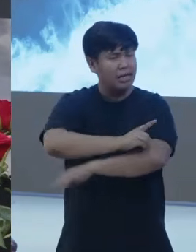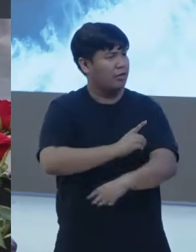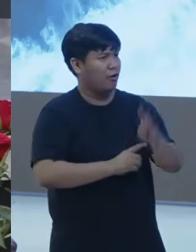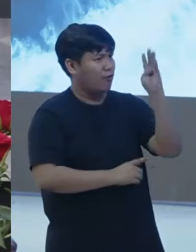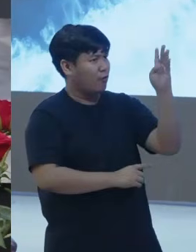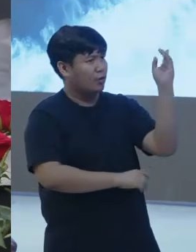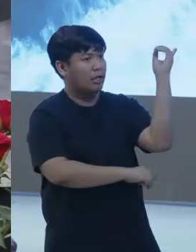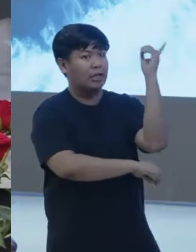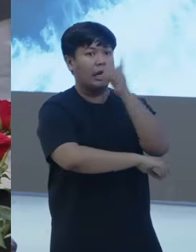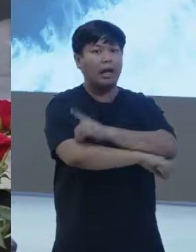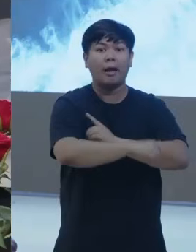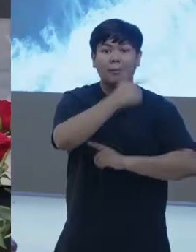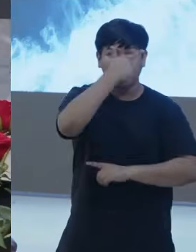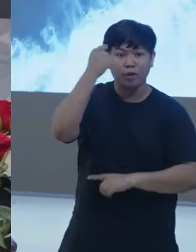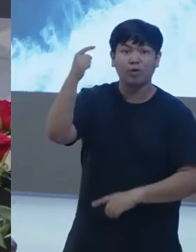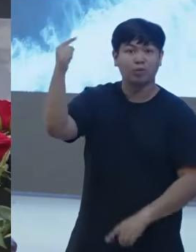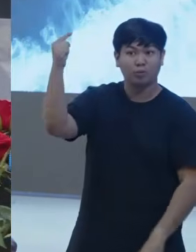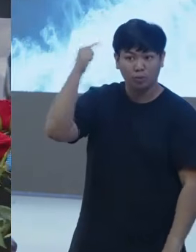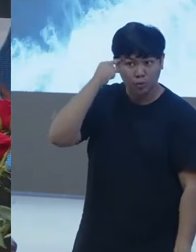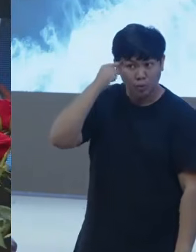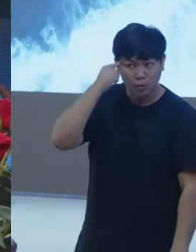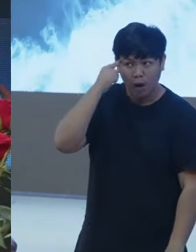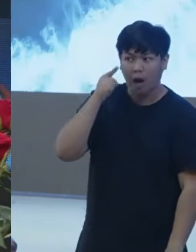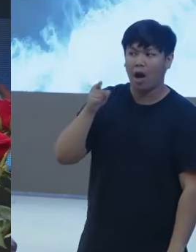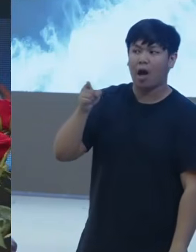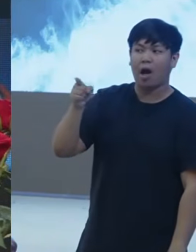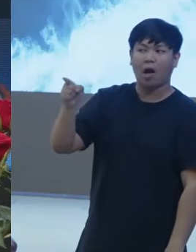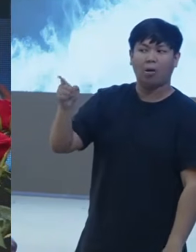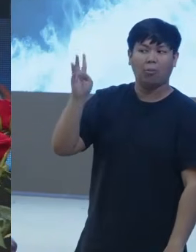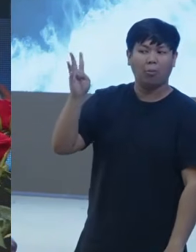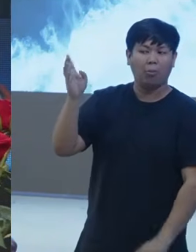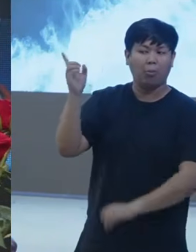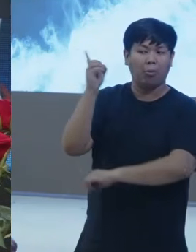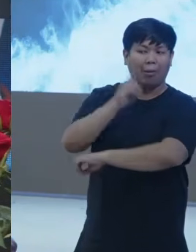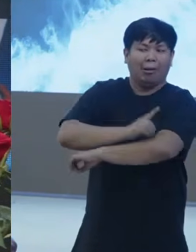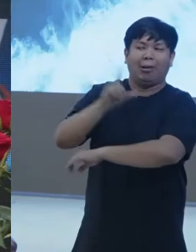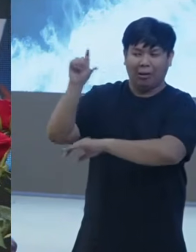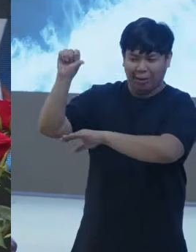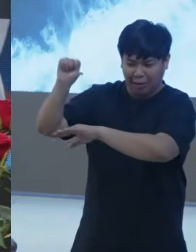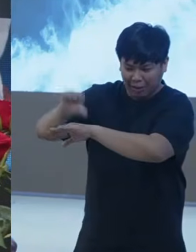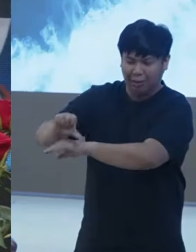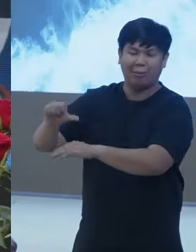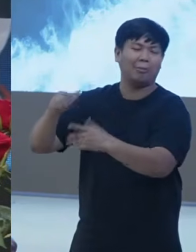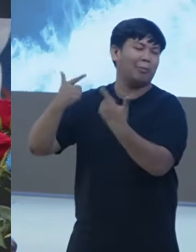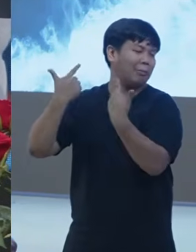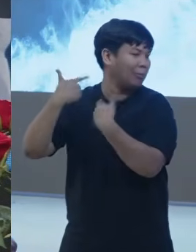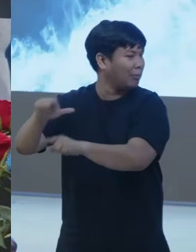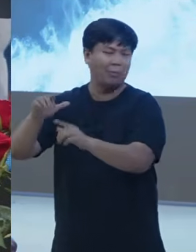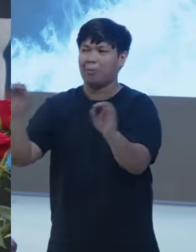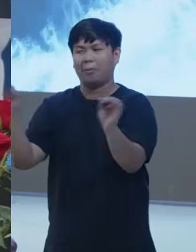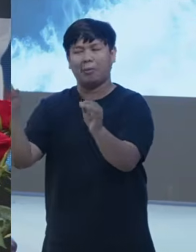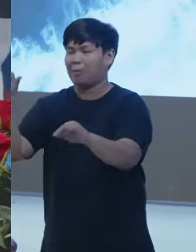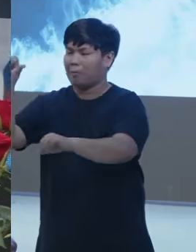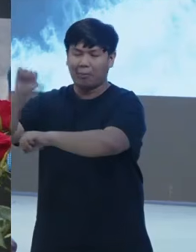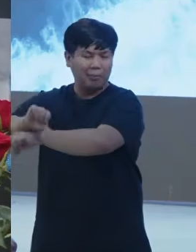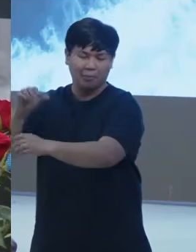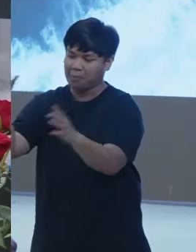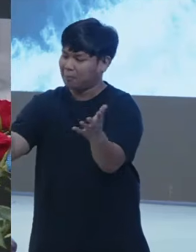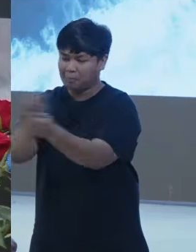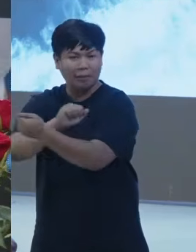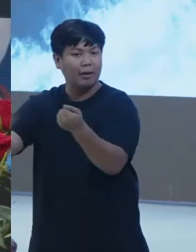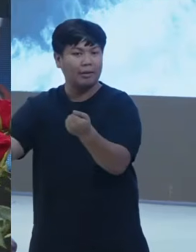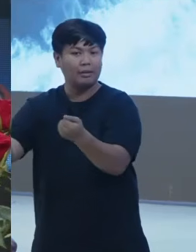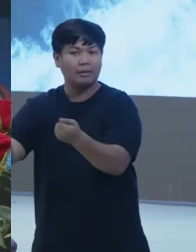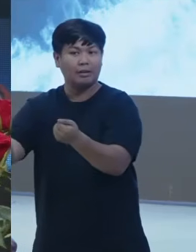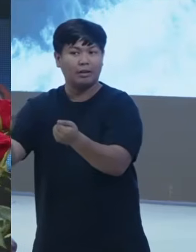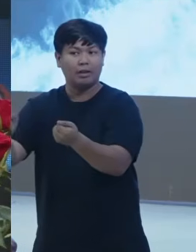dahil alam niya na ito yung mensahe na gusto niyang itawag sa lahat. Alam niyo mga kapatid, bagaman medyo matindi itong